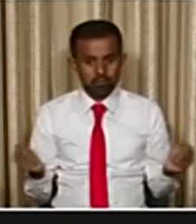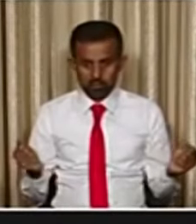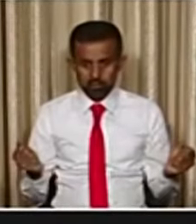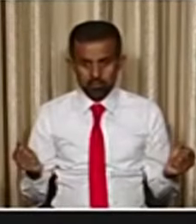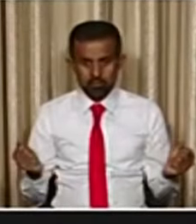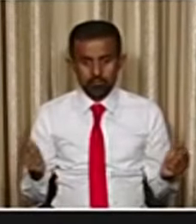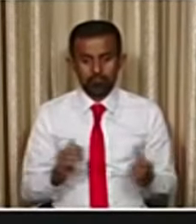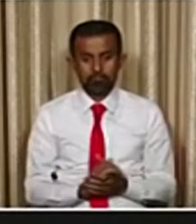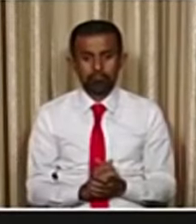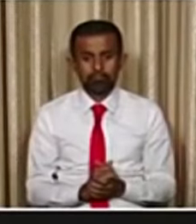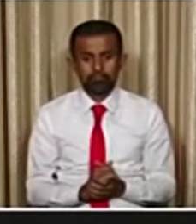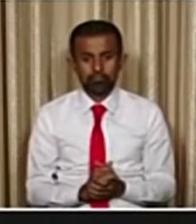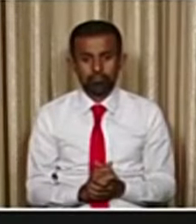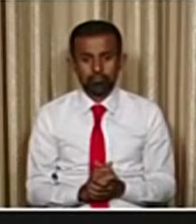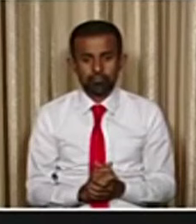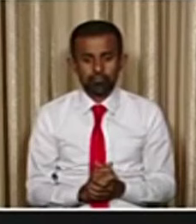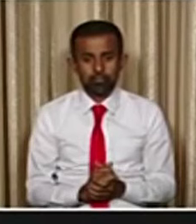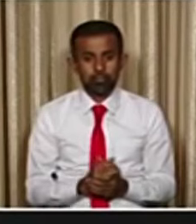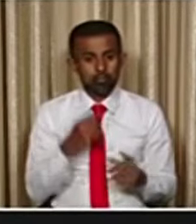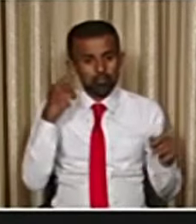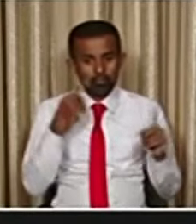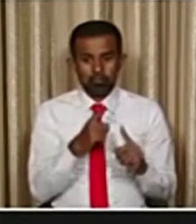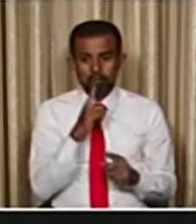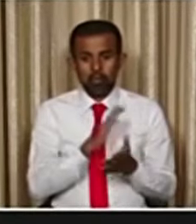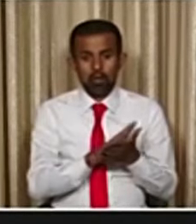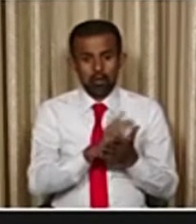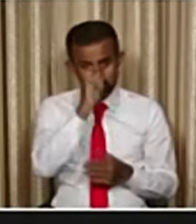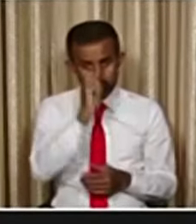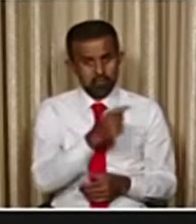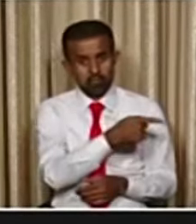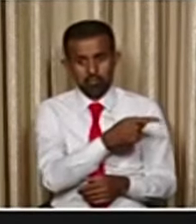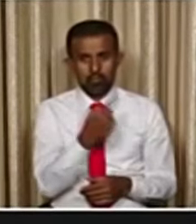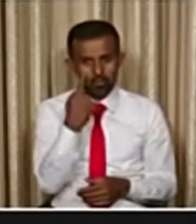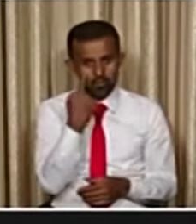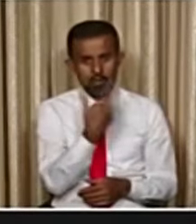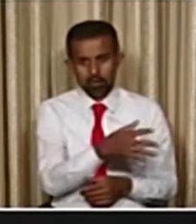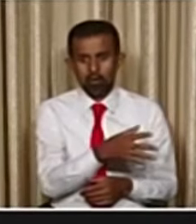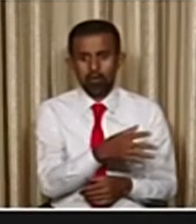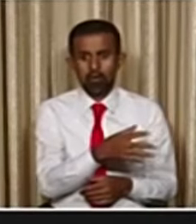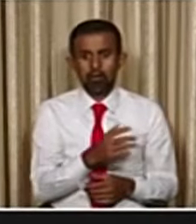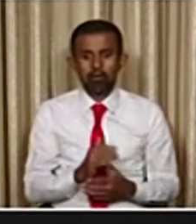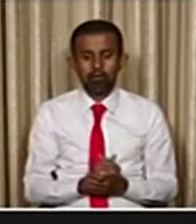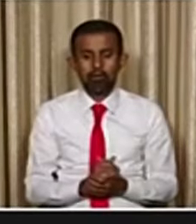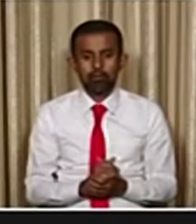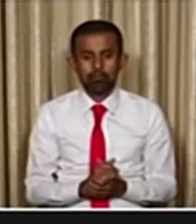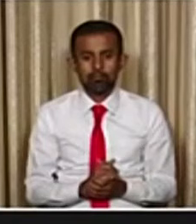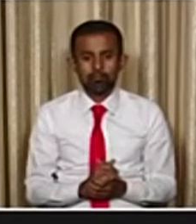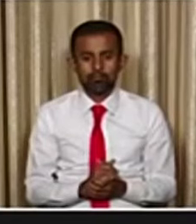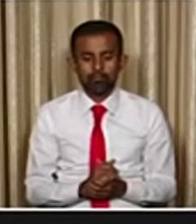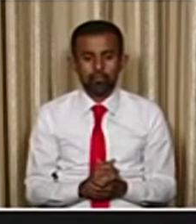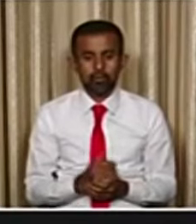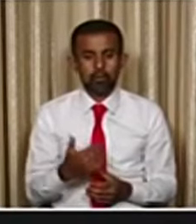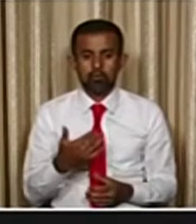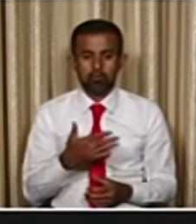බාධා මෙමය දැන් මේ ඒ ඒ කාරණය මතු කරන්න ඕනේ හර්ෂ මන්තුතුමා. මම දැක්කනේ කීවා. ඉතින් ඒ නිසා මම